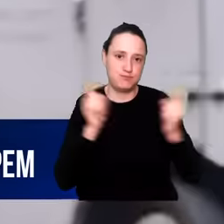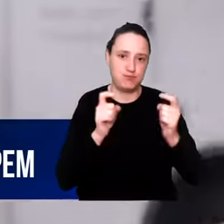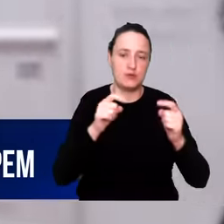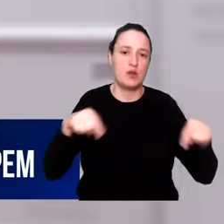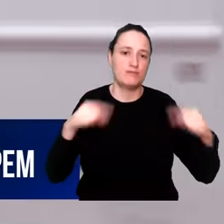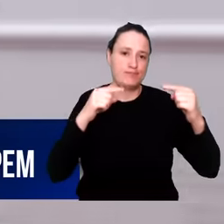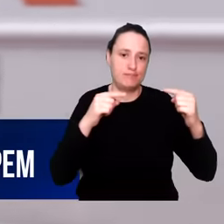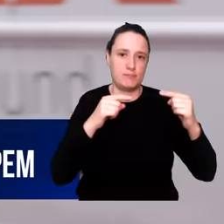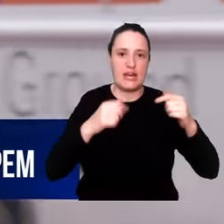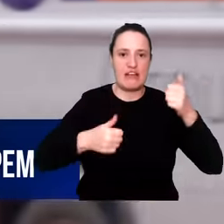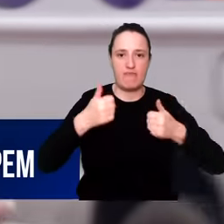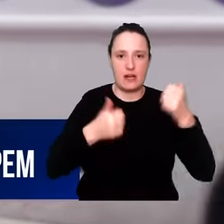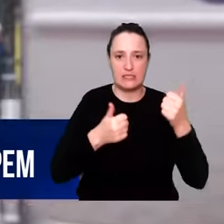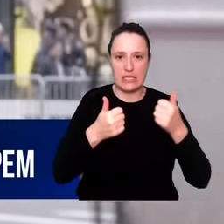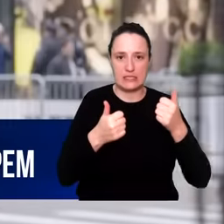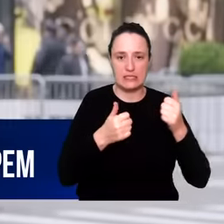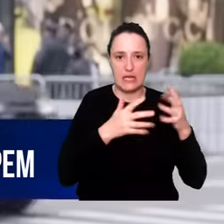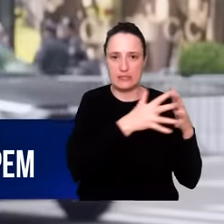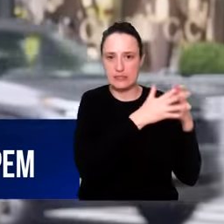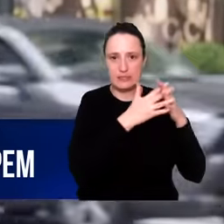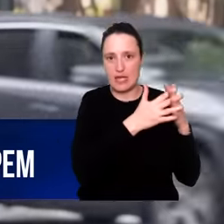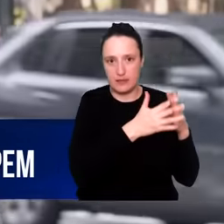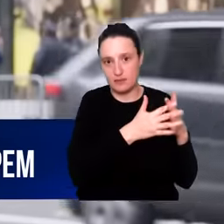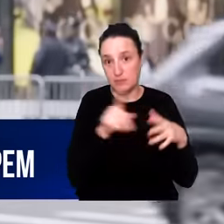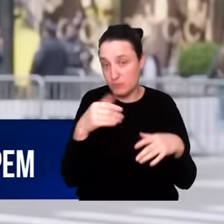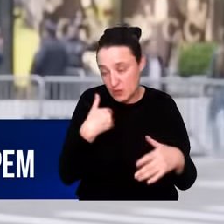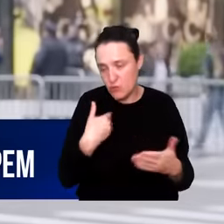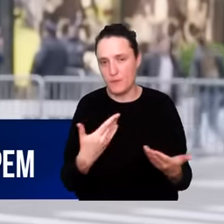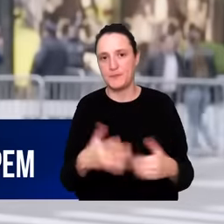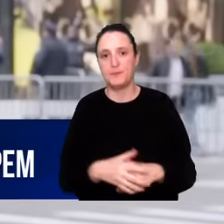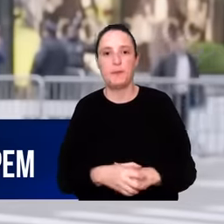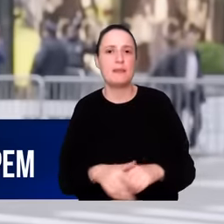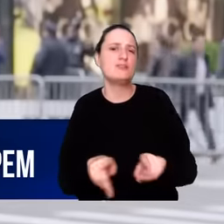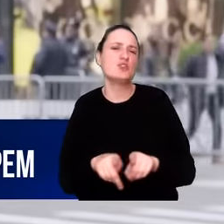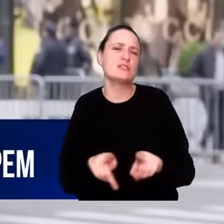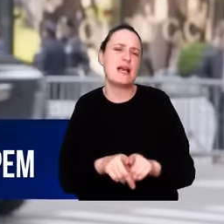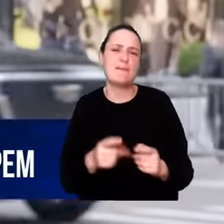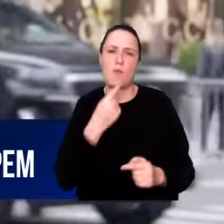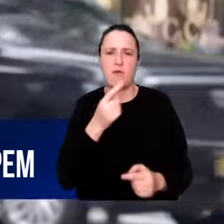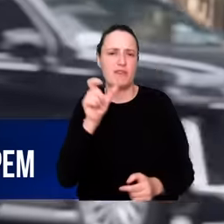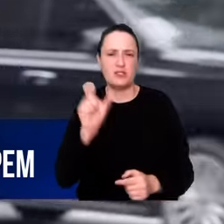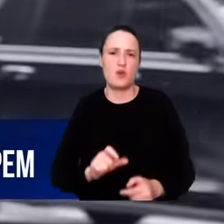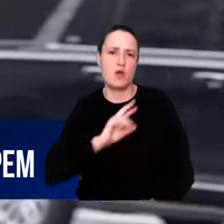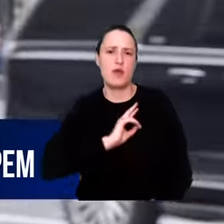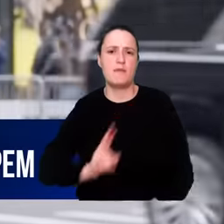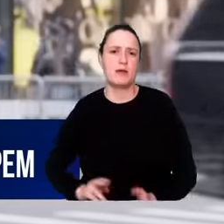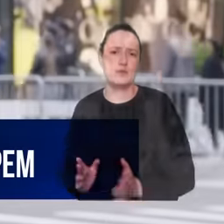ze Stanami Zjednoczonymi. Dokładnie to samo powiedział Donald Tusk przed wylotem